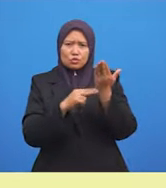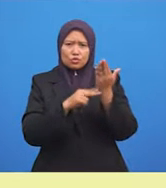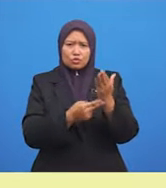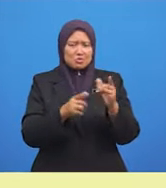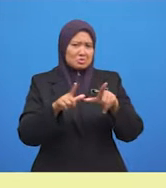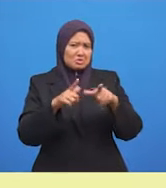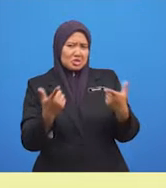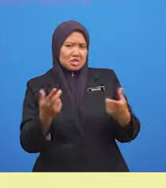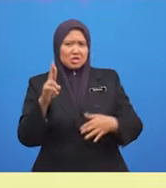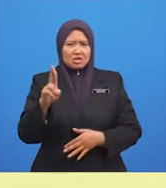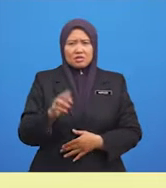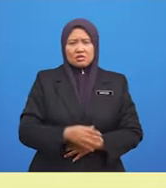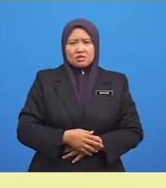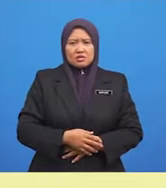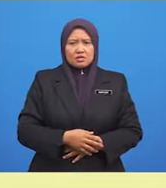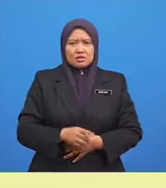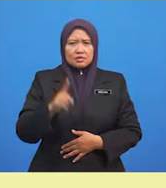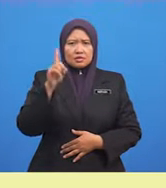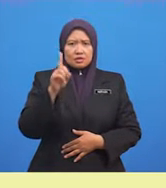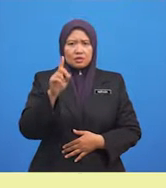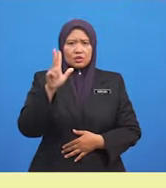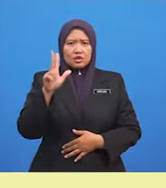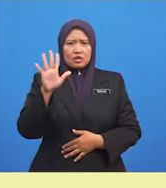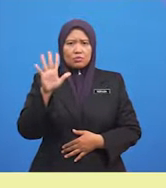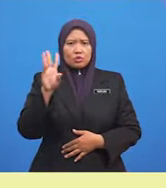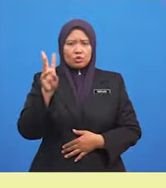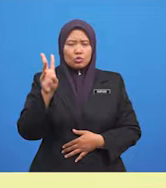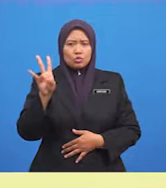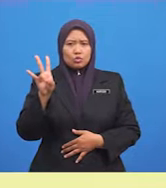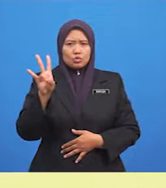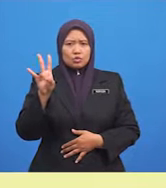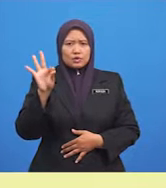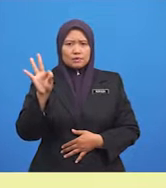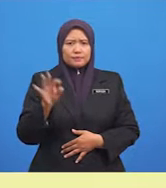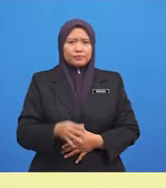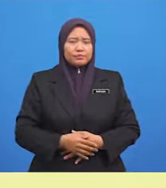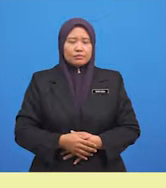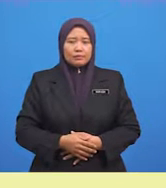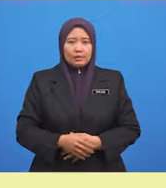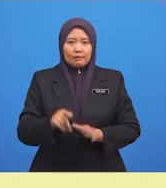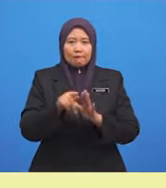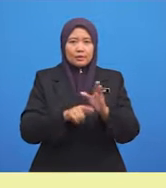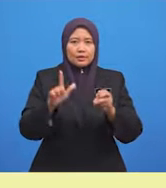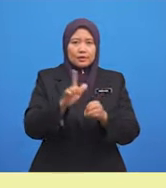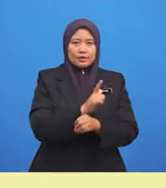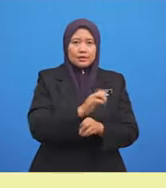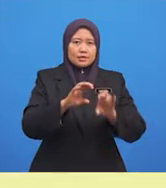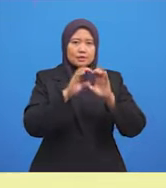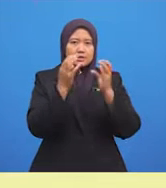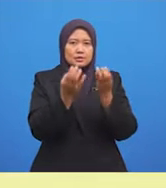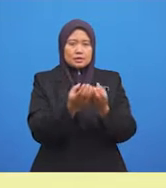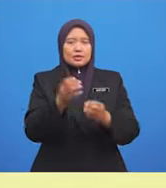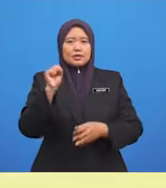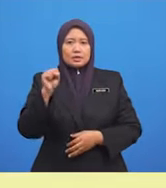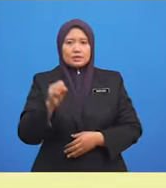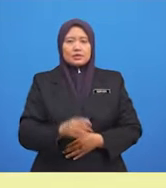1, 3, 5, 7 dan 9. Manakala pelengkap bagi set S